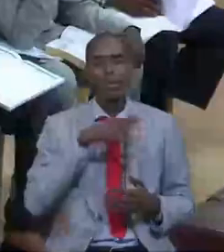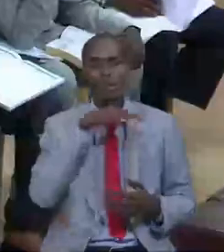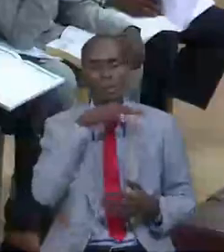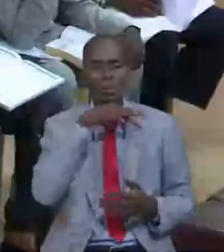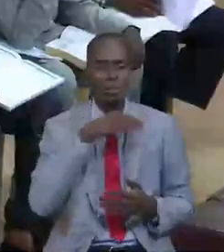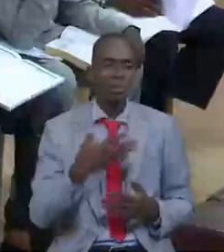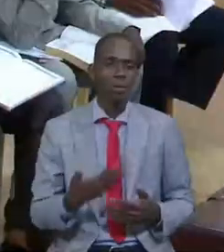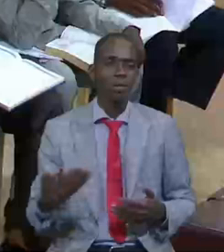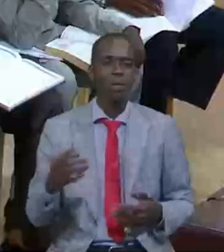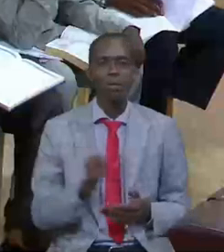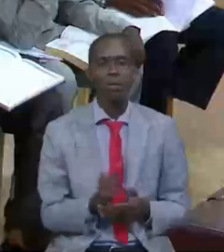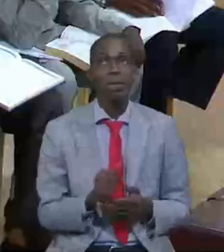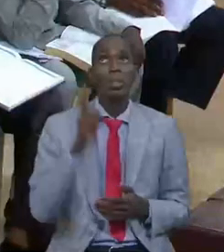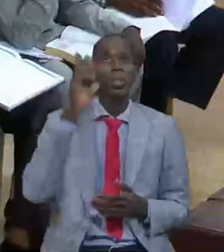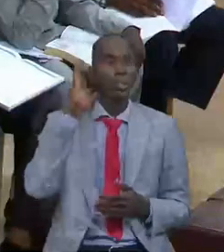Il le fera.